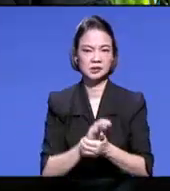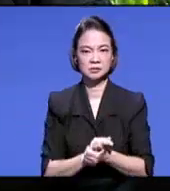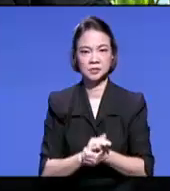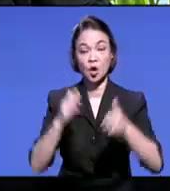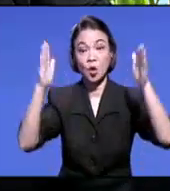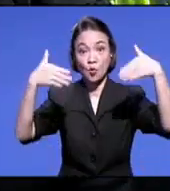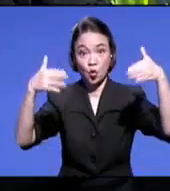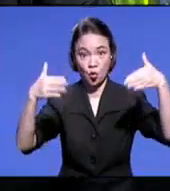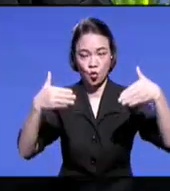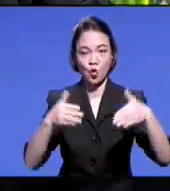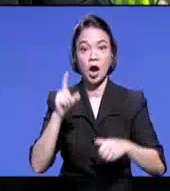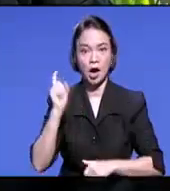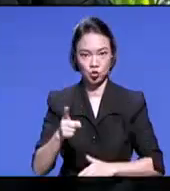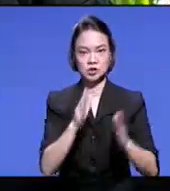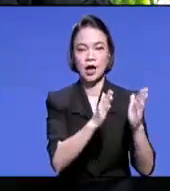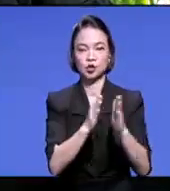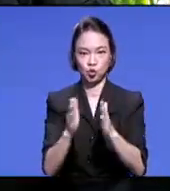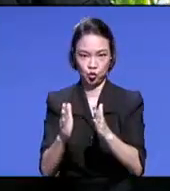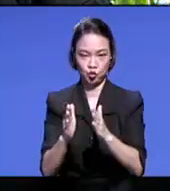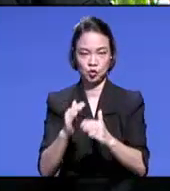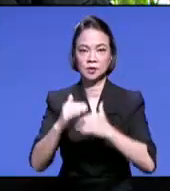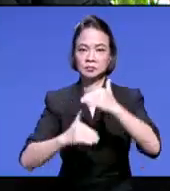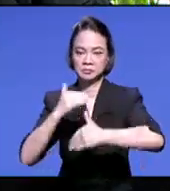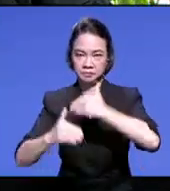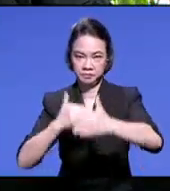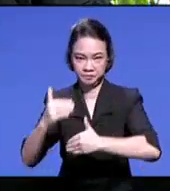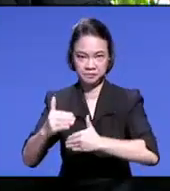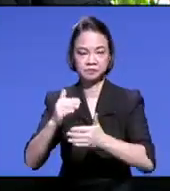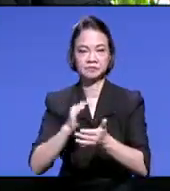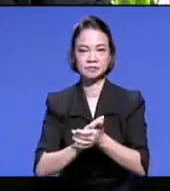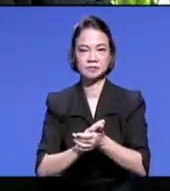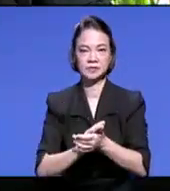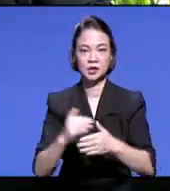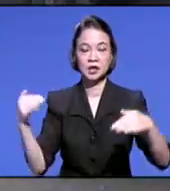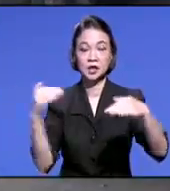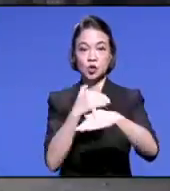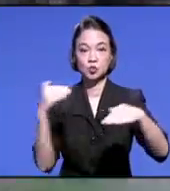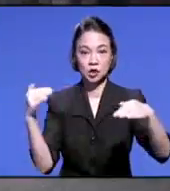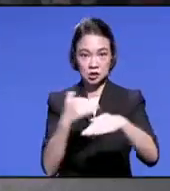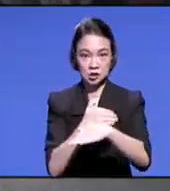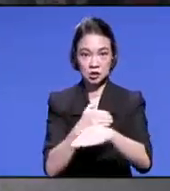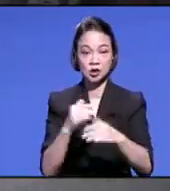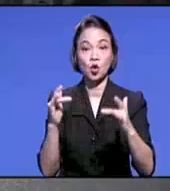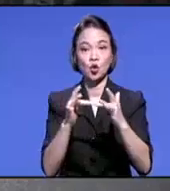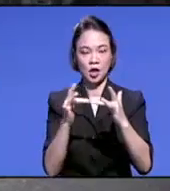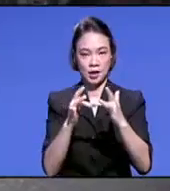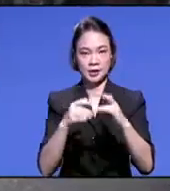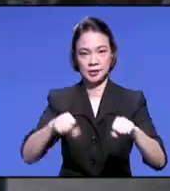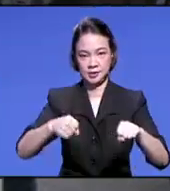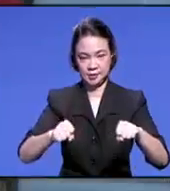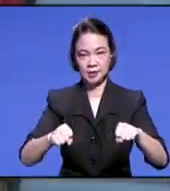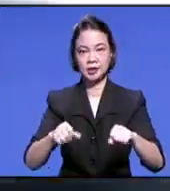Promo memang perlu diatur untuk menjaga kelangsungan adanya transportasi online ini, baik ojek online maupun taksi